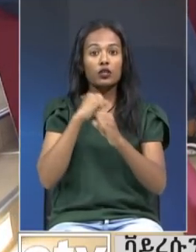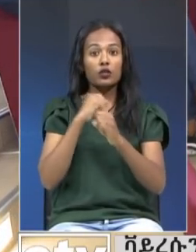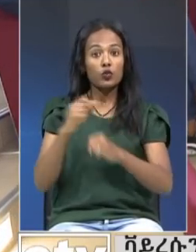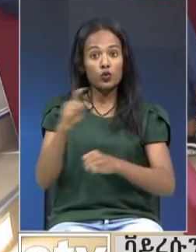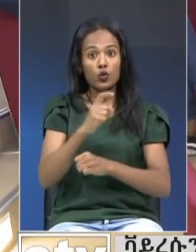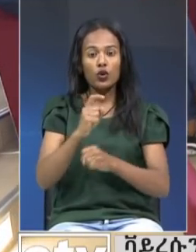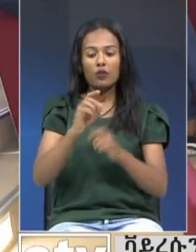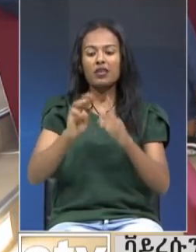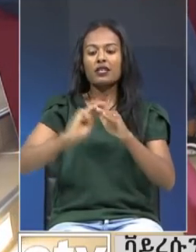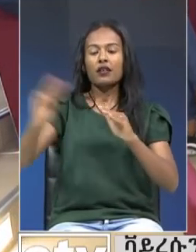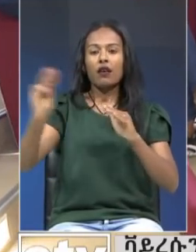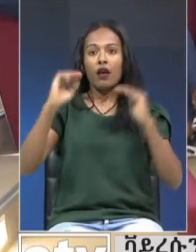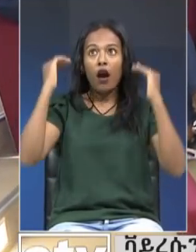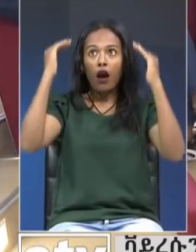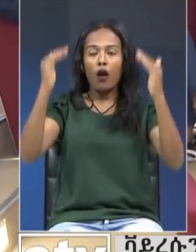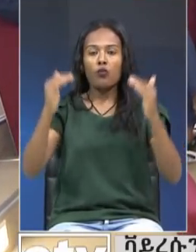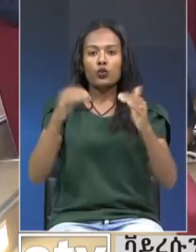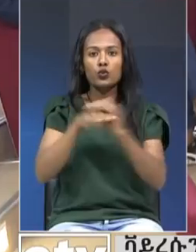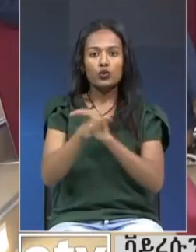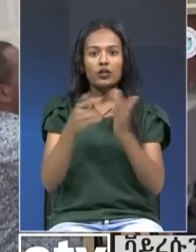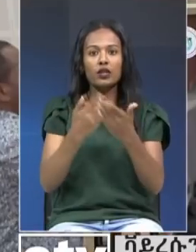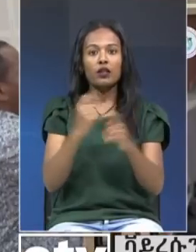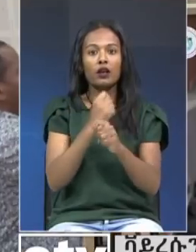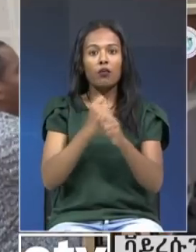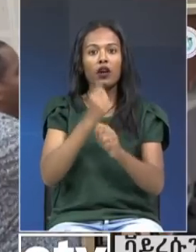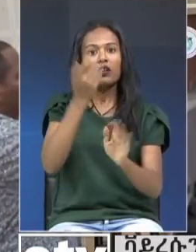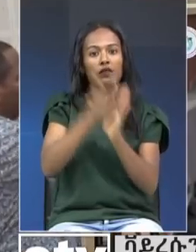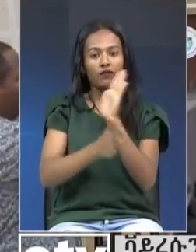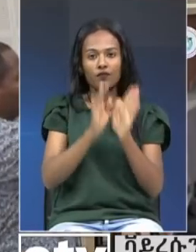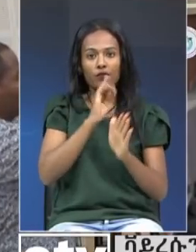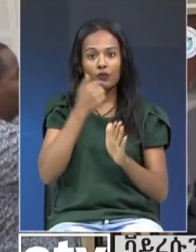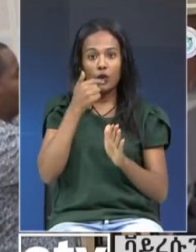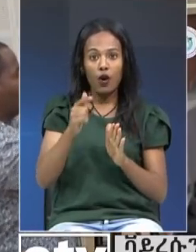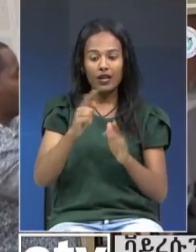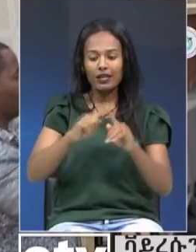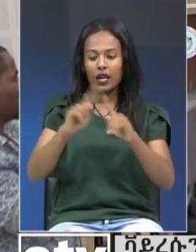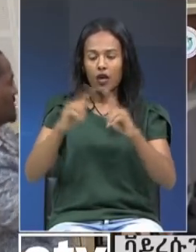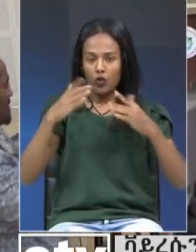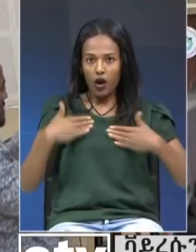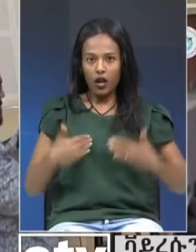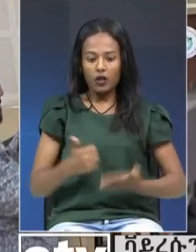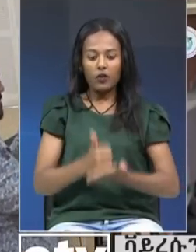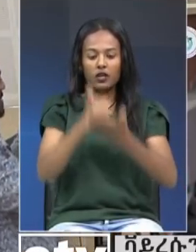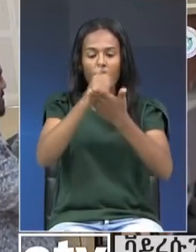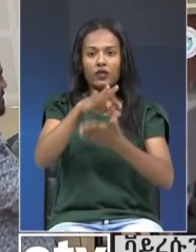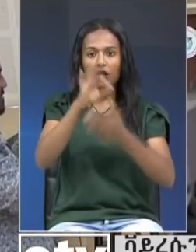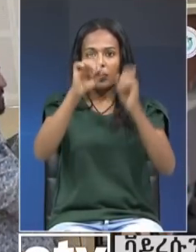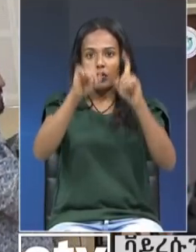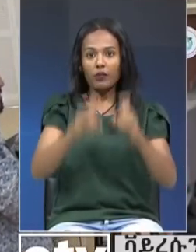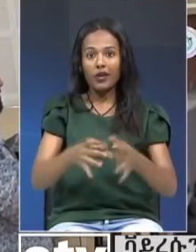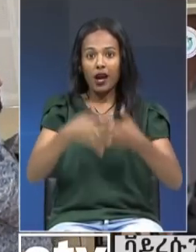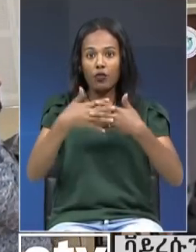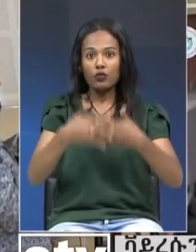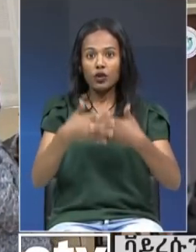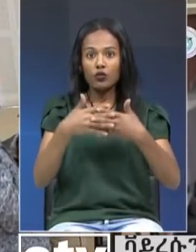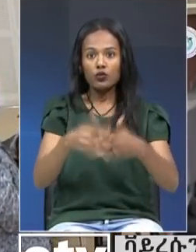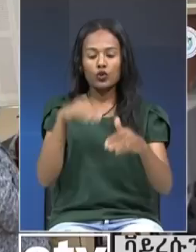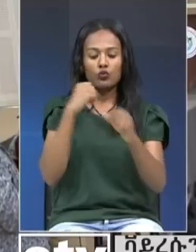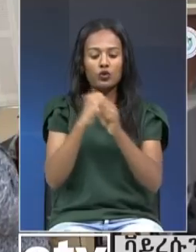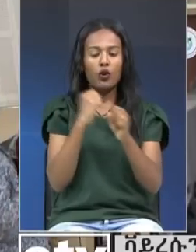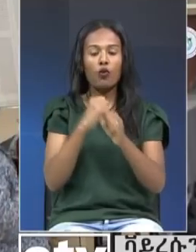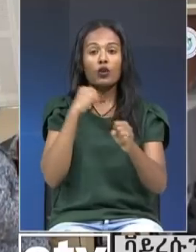ሲሆን በስደተኛ ካምፖች ውስጥም የተግባር እየተከናወነ ነው ተብሏል። ከተለያዩ አካላት በድጋፍ የተገኙ የመመርመሪያ ቁሳቁሶችም